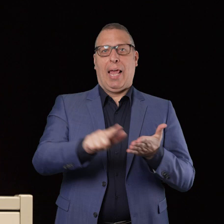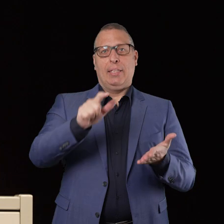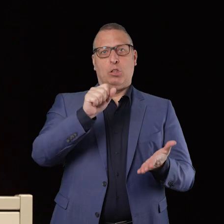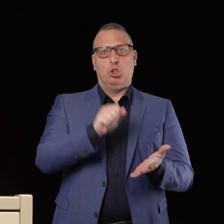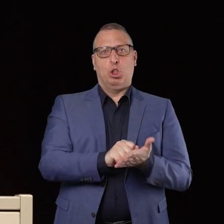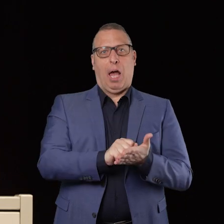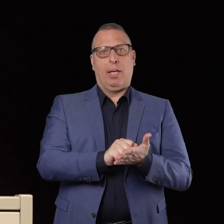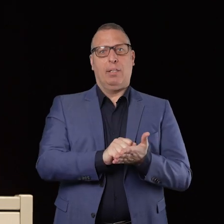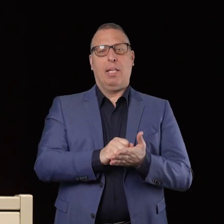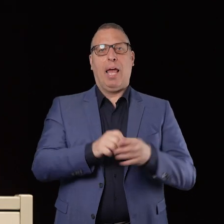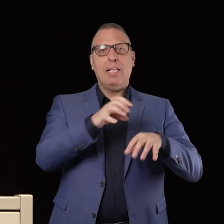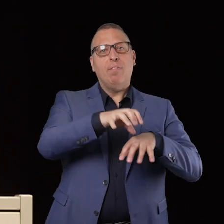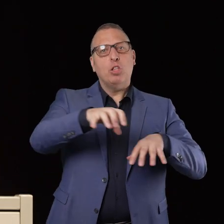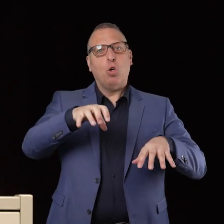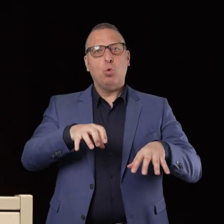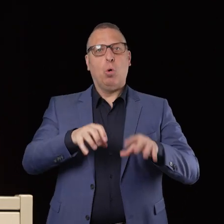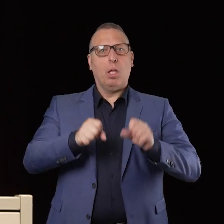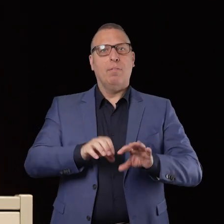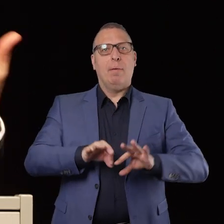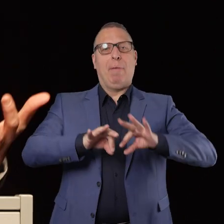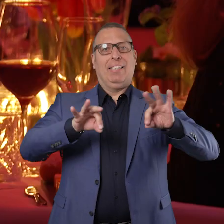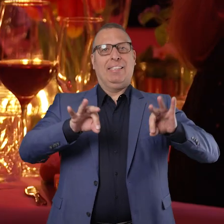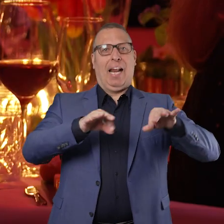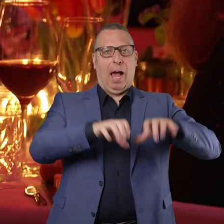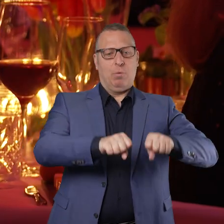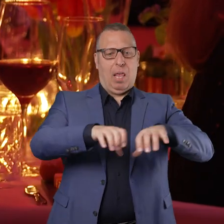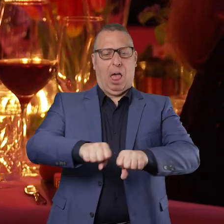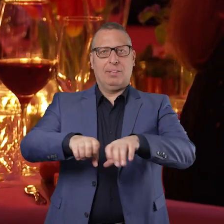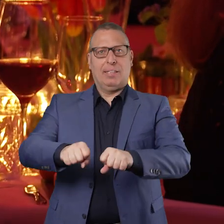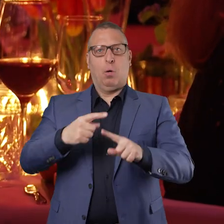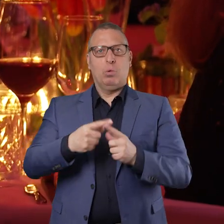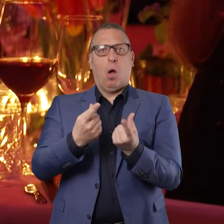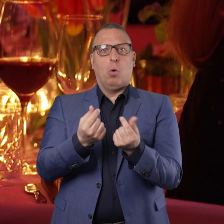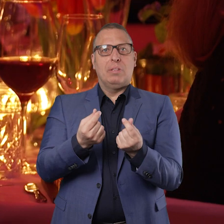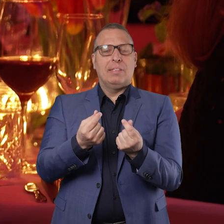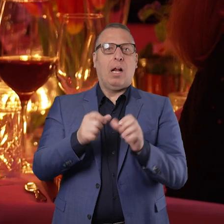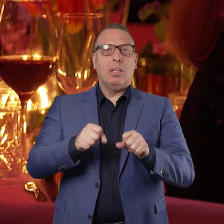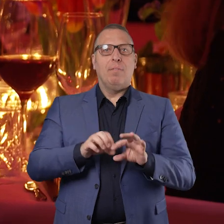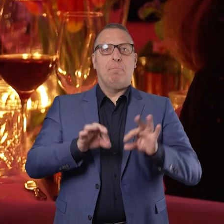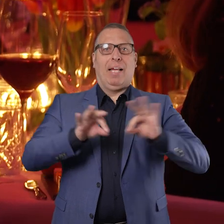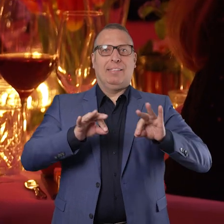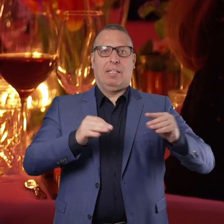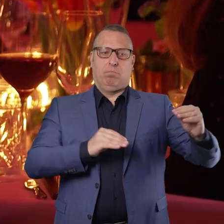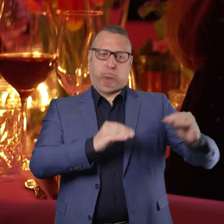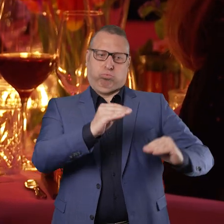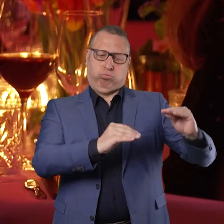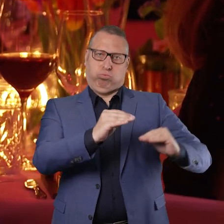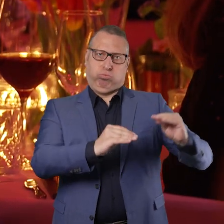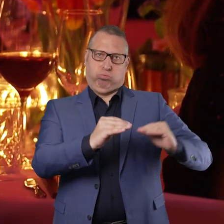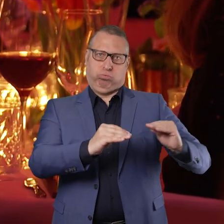und Liechtenstein Infrastrukturen besser auslasten und Kosten besser